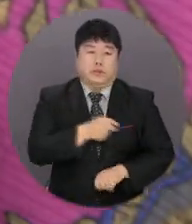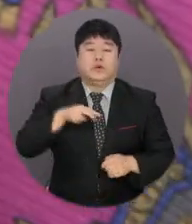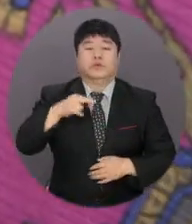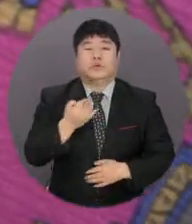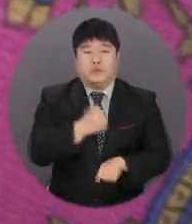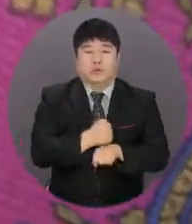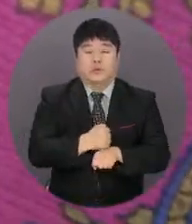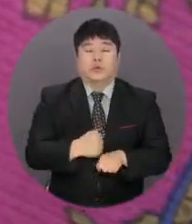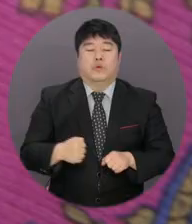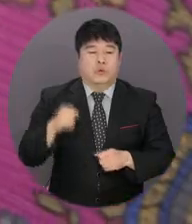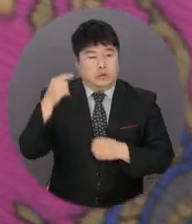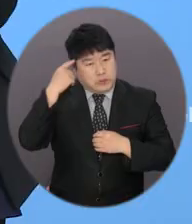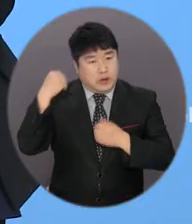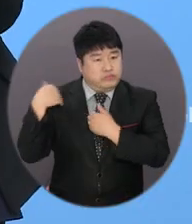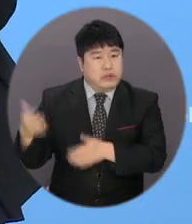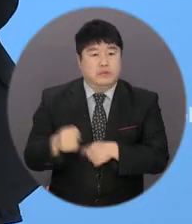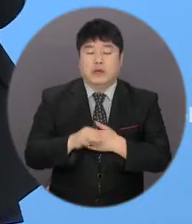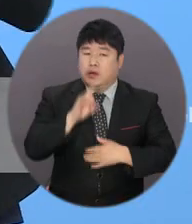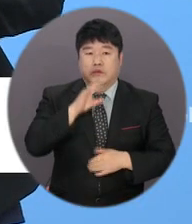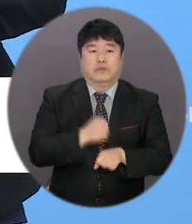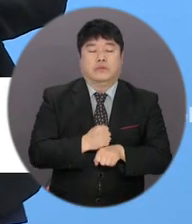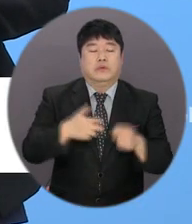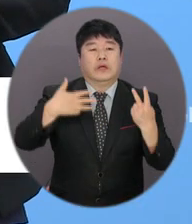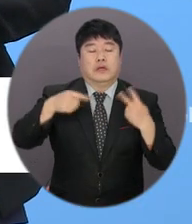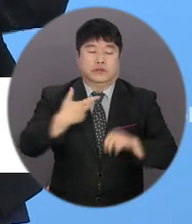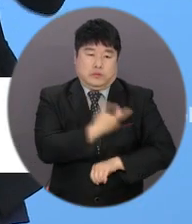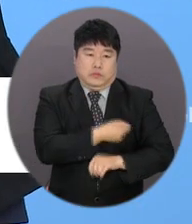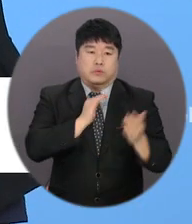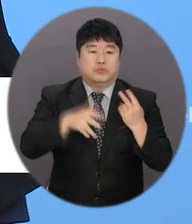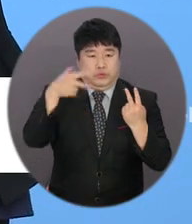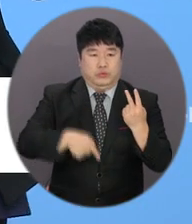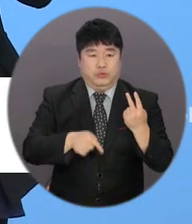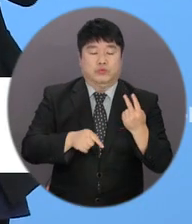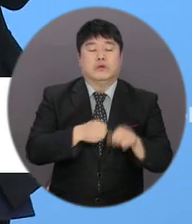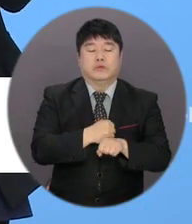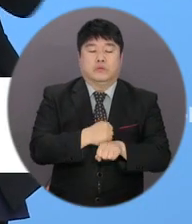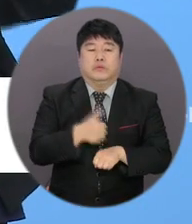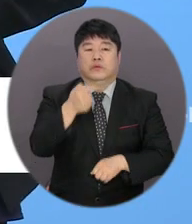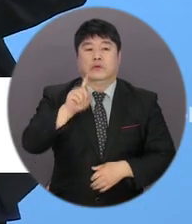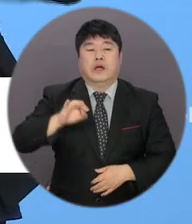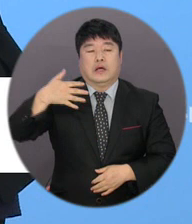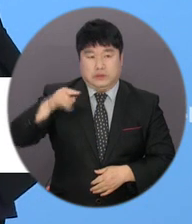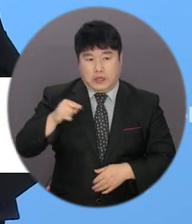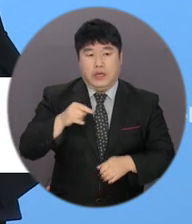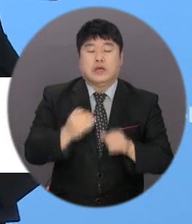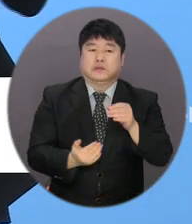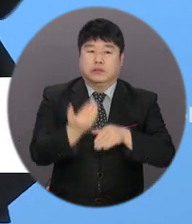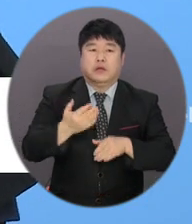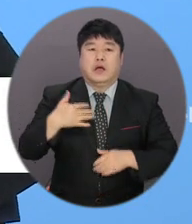했더라도 방심하면 안 되는 이유입니다. 2차 접종 이후에도 2주까지는 항체 형성이 될 확률이 이제